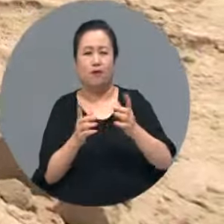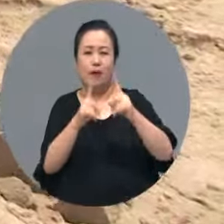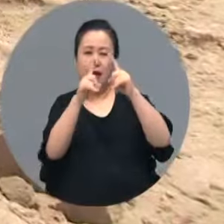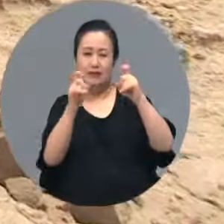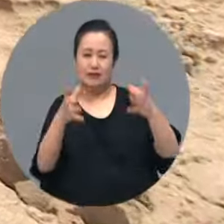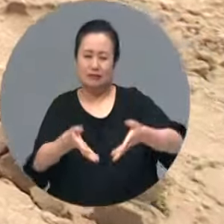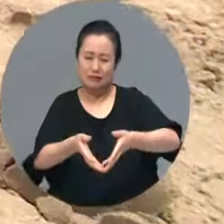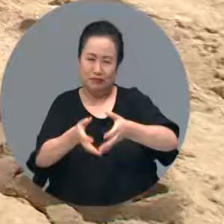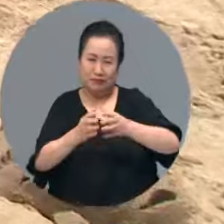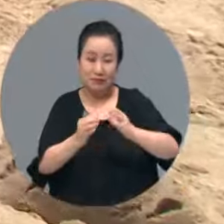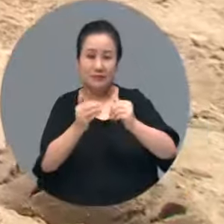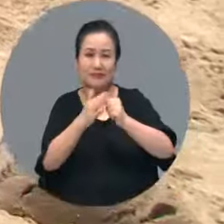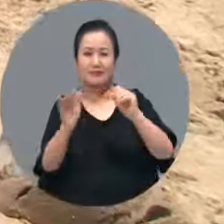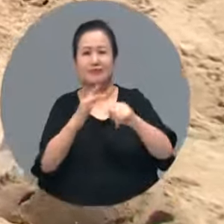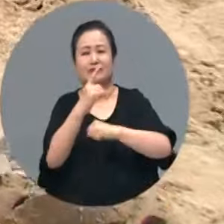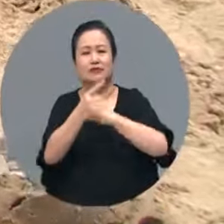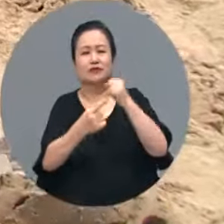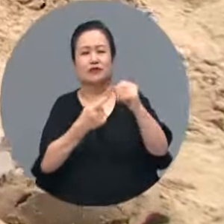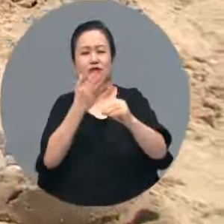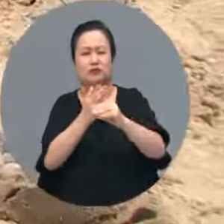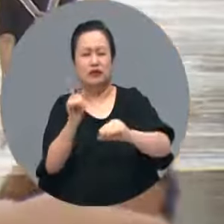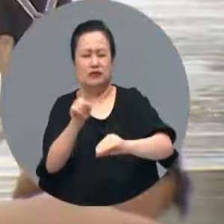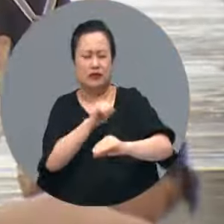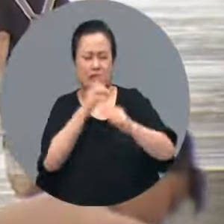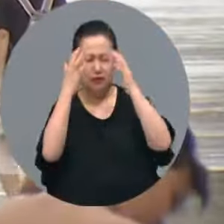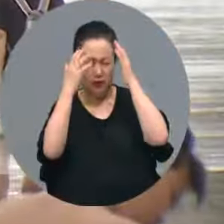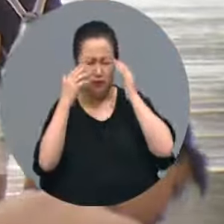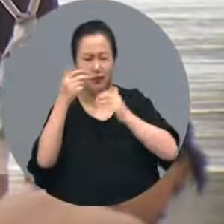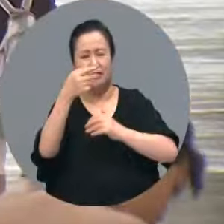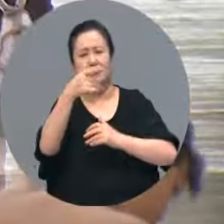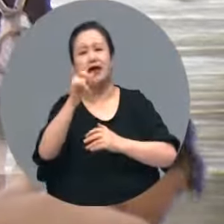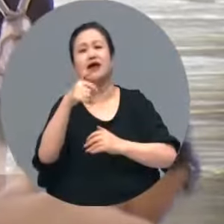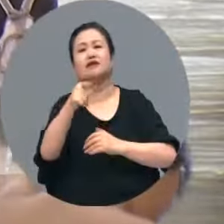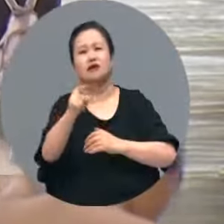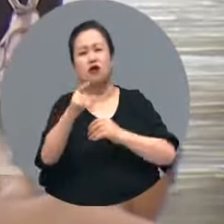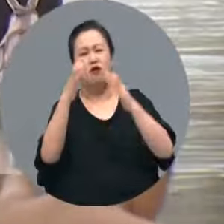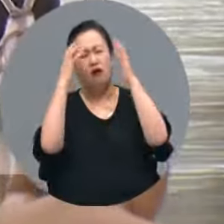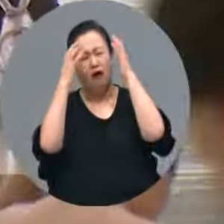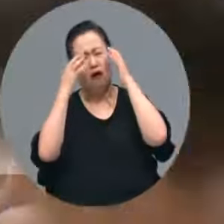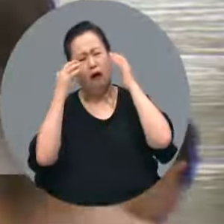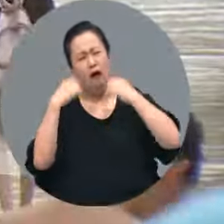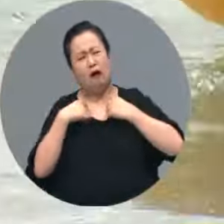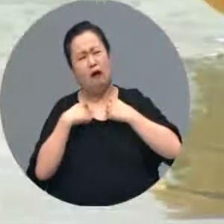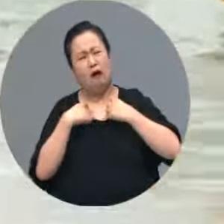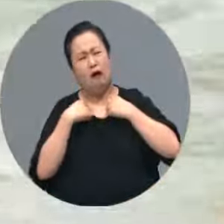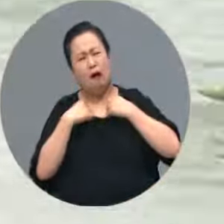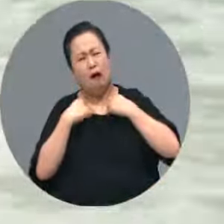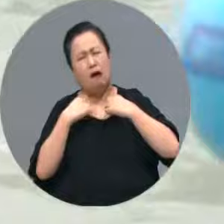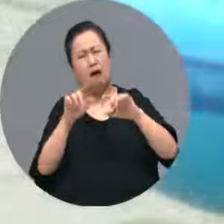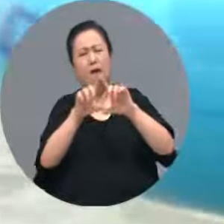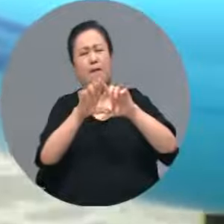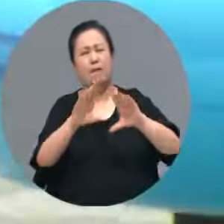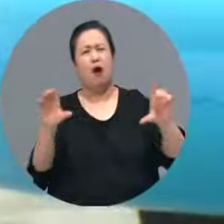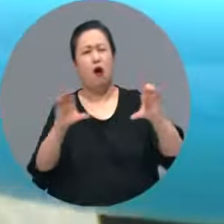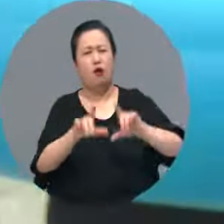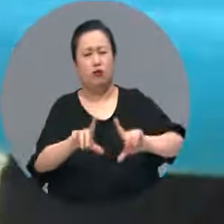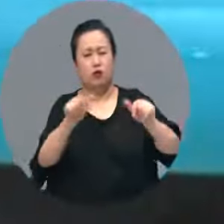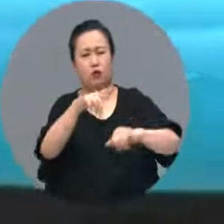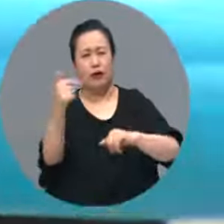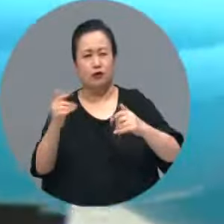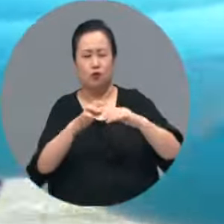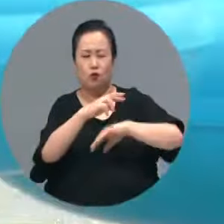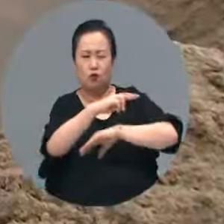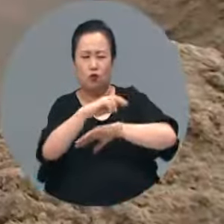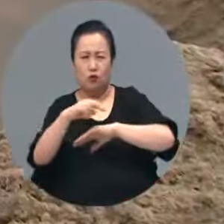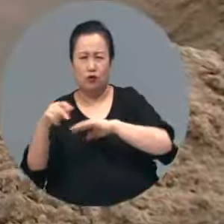모래성도 쌓습니다. 1년 중 가장 덥다는 데서 푹푹 찌는 날씨에 평일 오후에도 해수욕장은 피서객들로